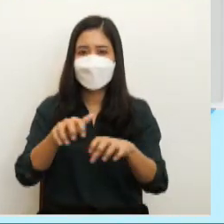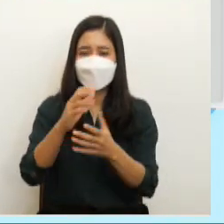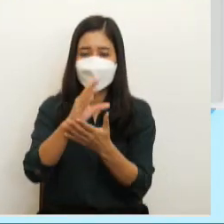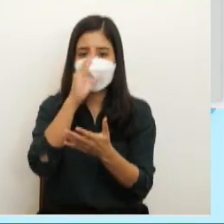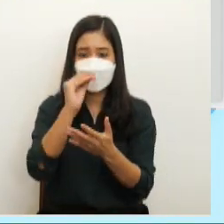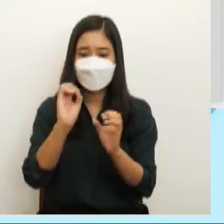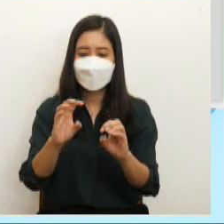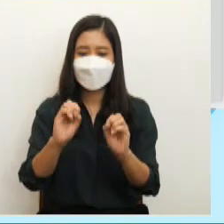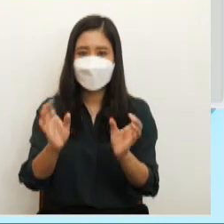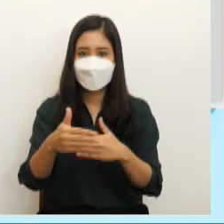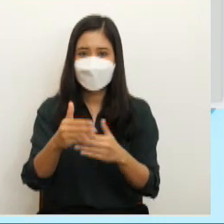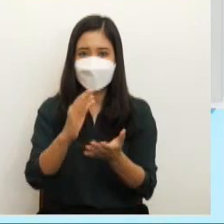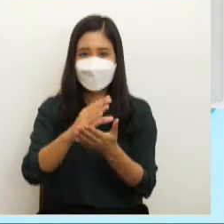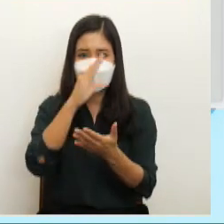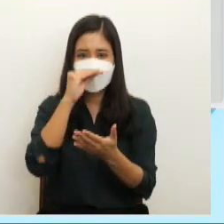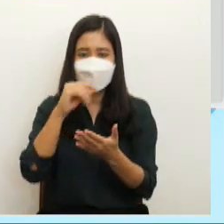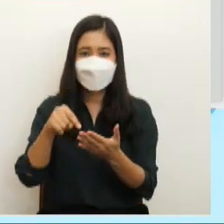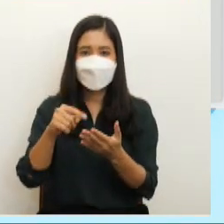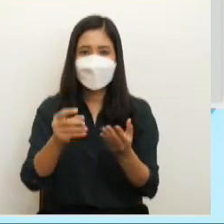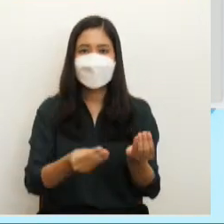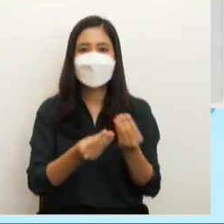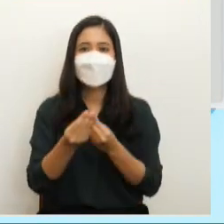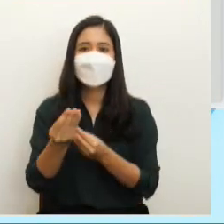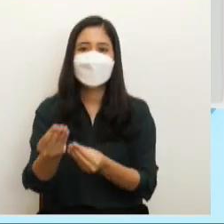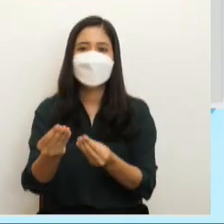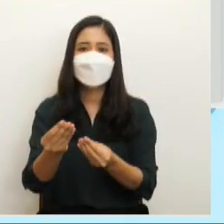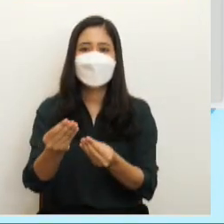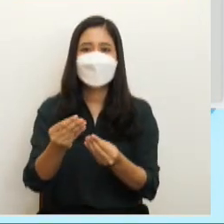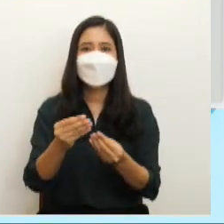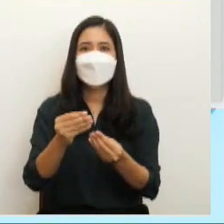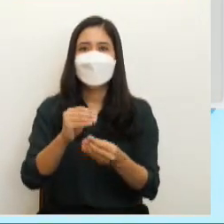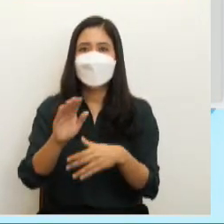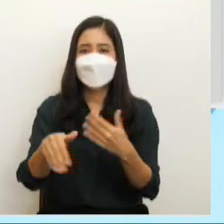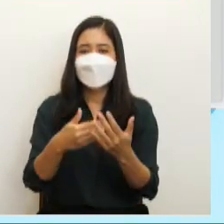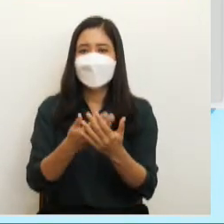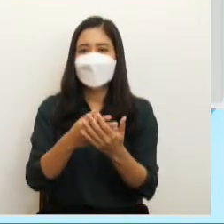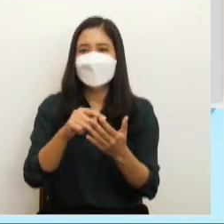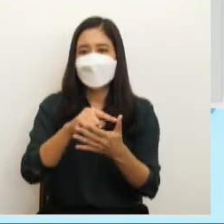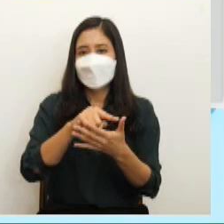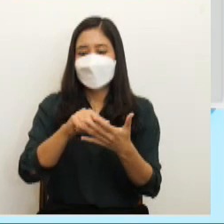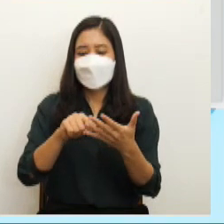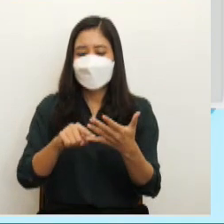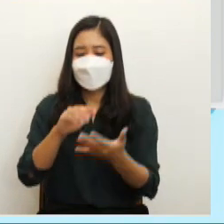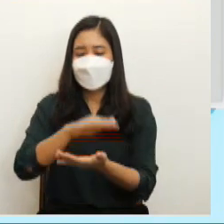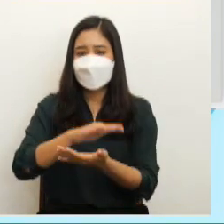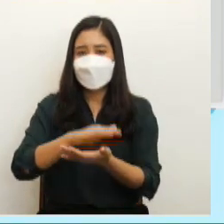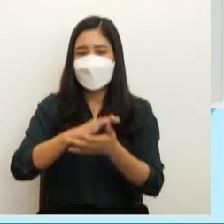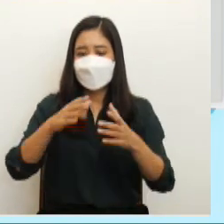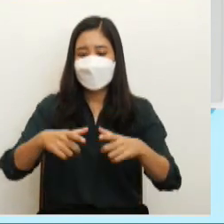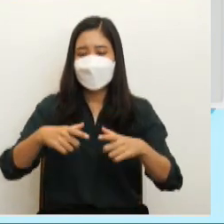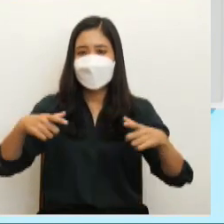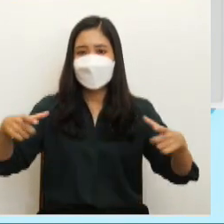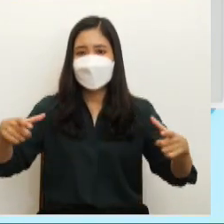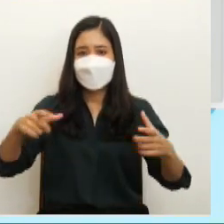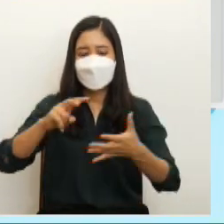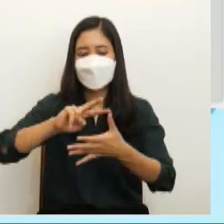ซต์ก็ยังกำหนดอีกว่าให้เลือกเอาใน 5-6 รูปแบบหนึ่งสลับกันมาเรียนในโรงเรียนขนาดใหญ่สลับเช้าบ่ายสลับวัน